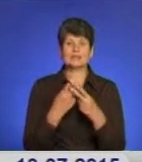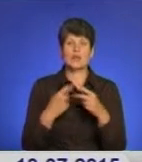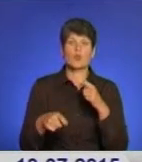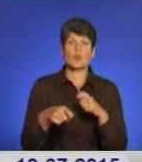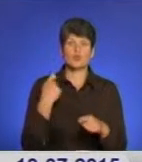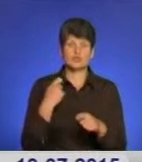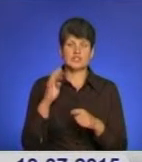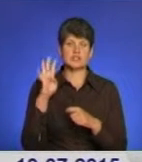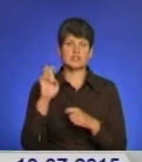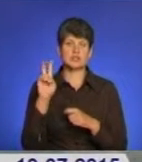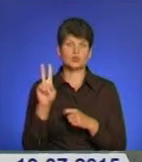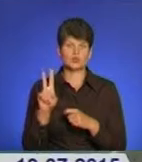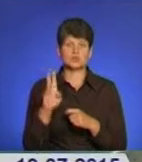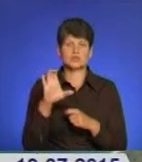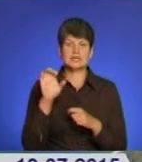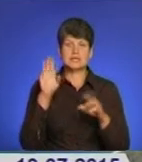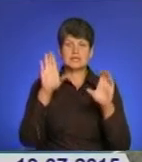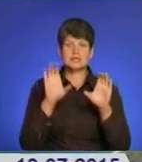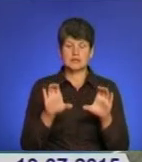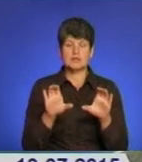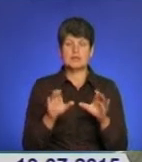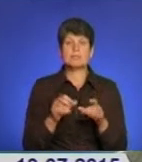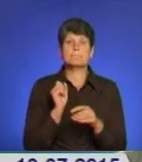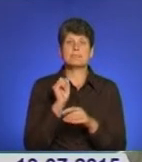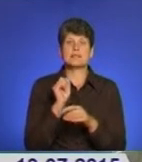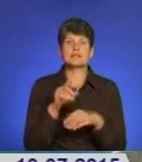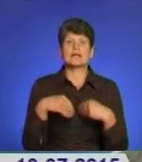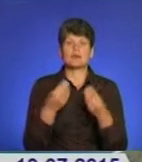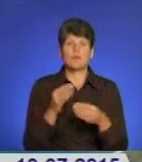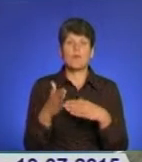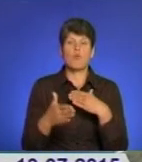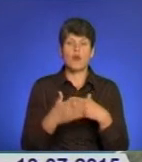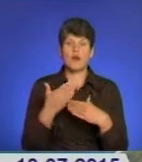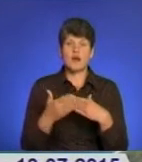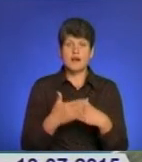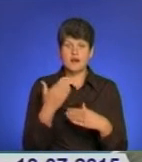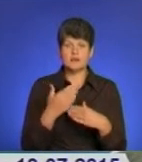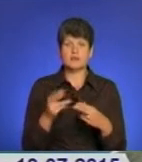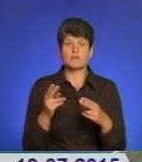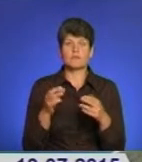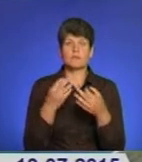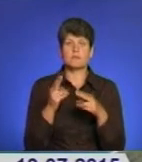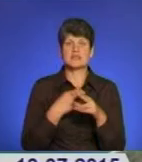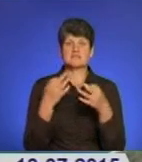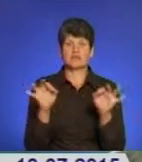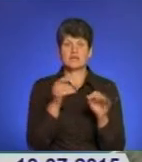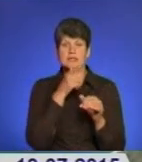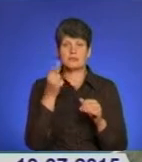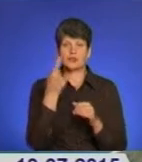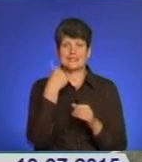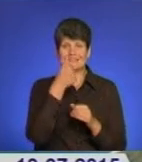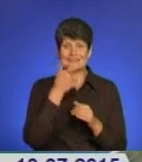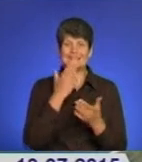статті 402 Кримінального кодексу України, та призначено їм покарання у вигляді позбавлення волі строком на один рік, є